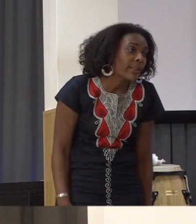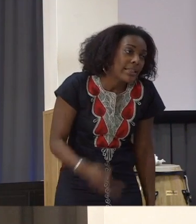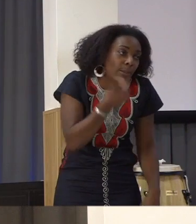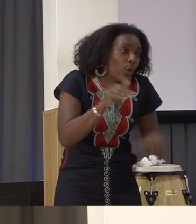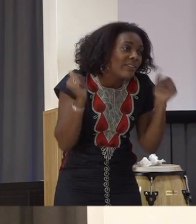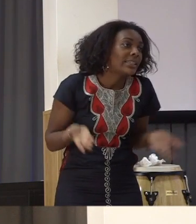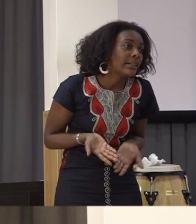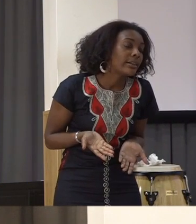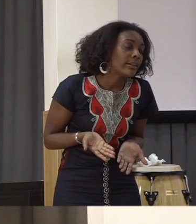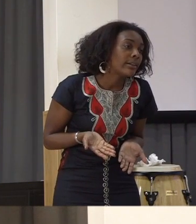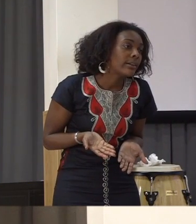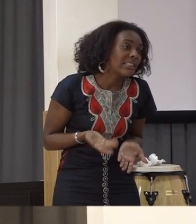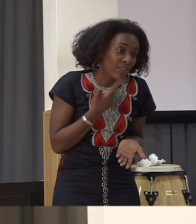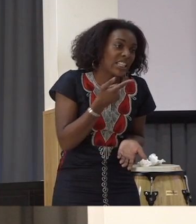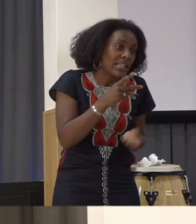L'adversaire